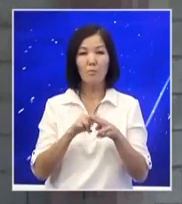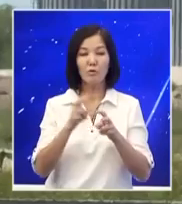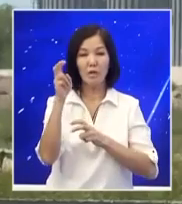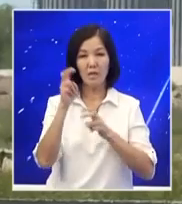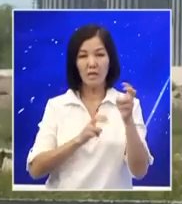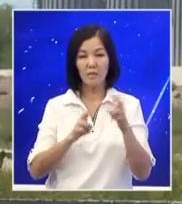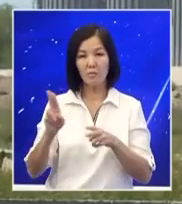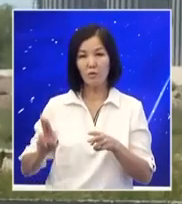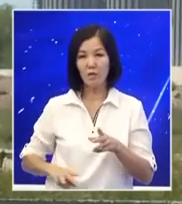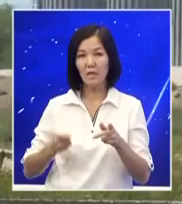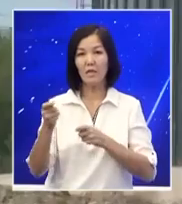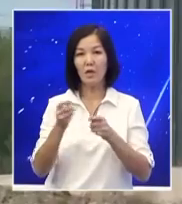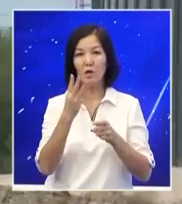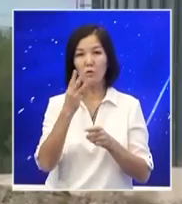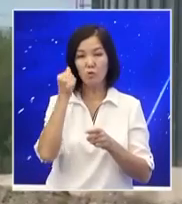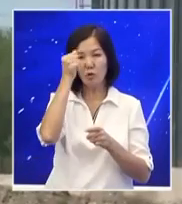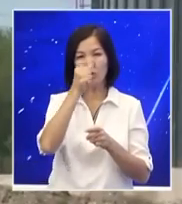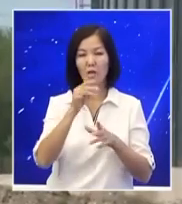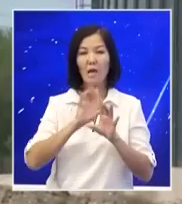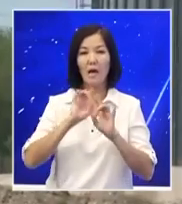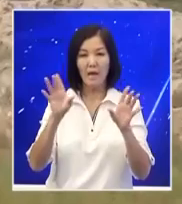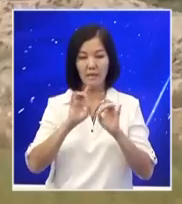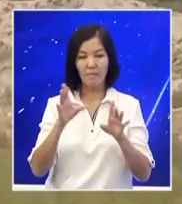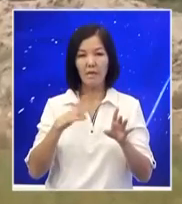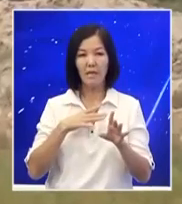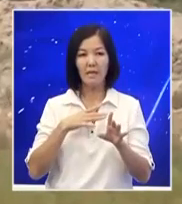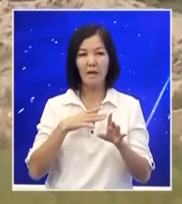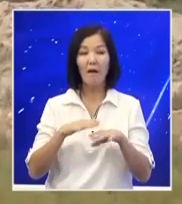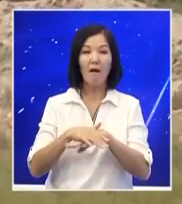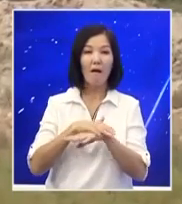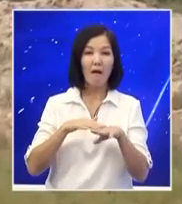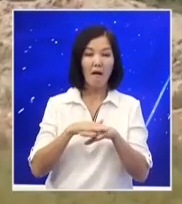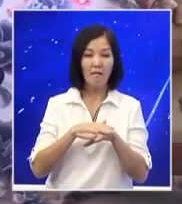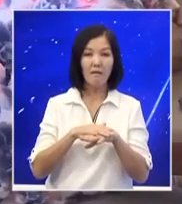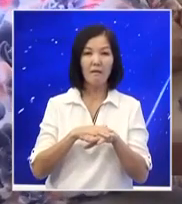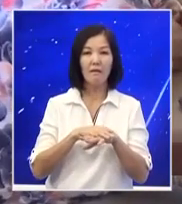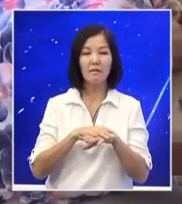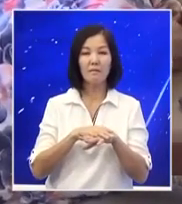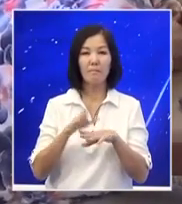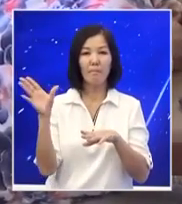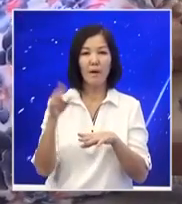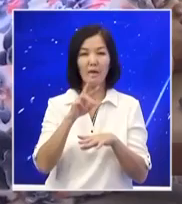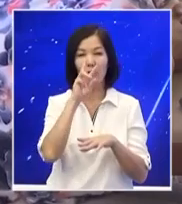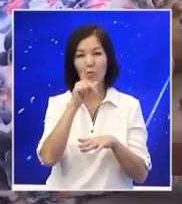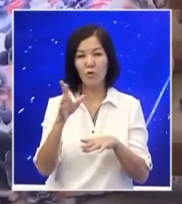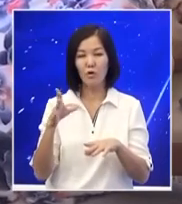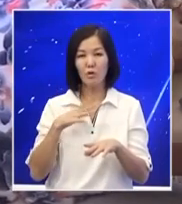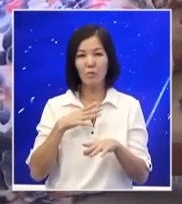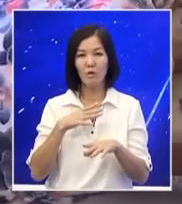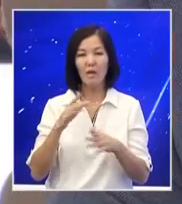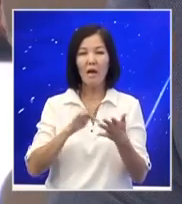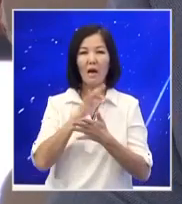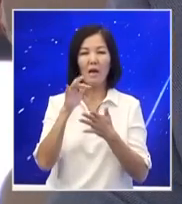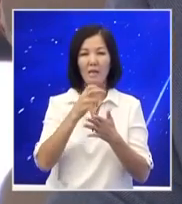басшылары 3 жыл бойы айтып келеді. Бірақ оған құлақ асқан жергілікті билікте тұрғындарда жоқ. Қаланы жаман